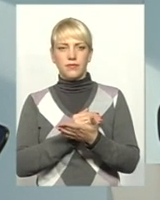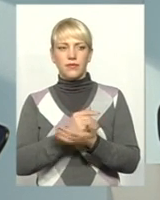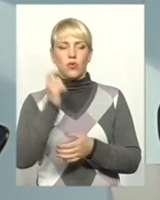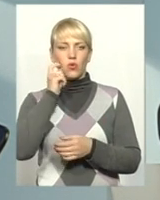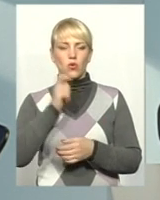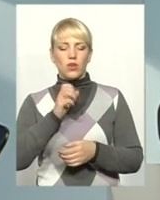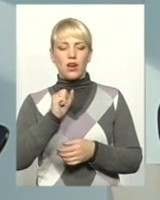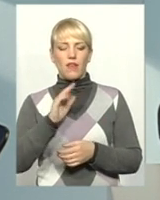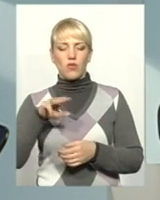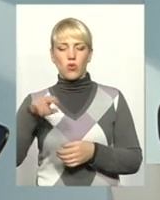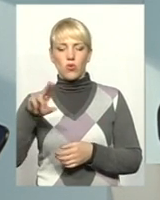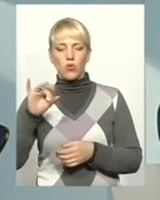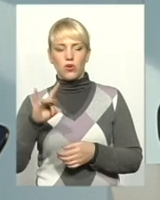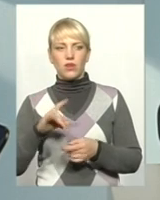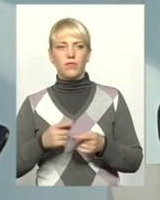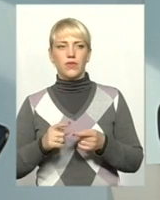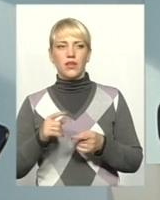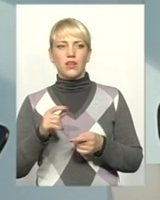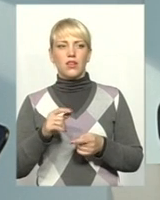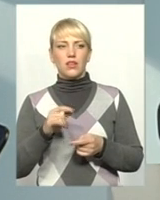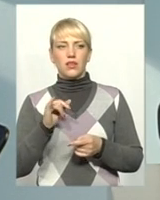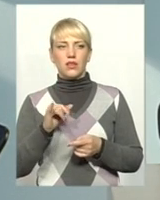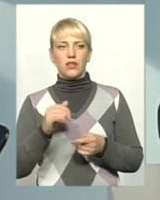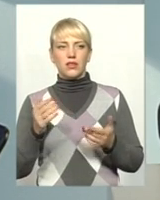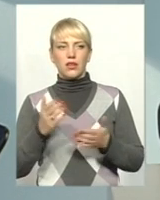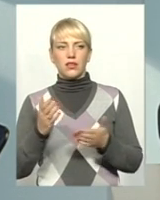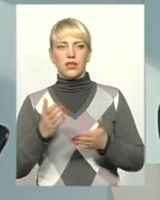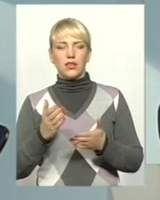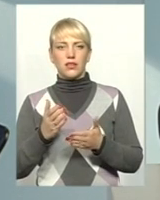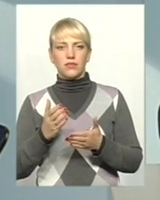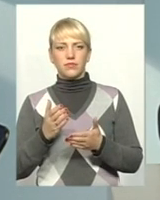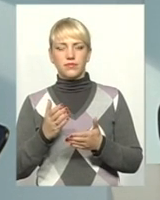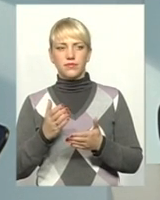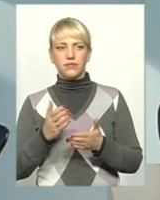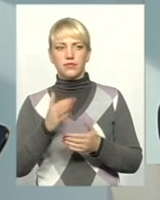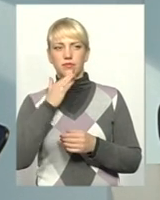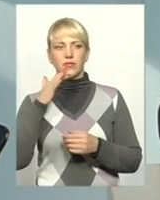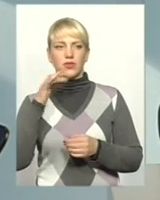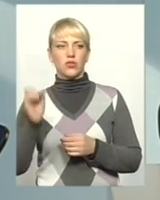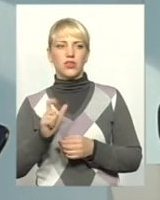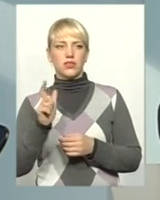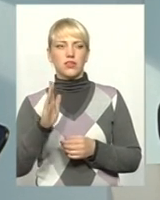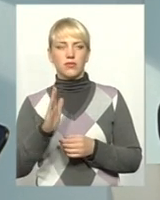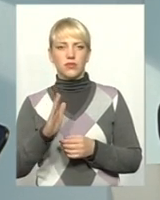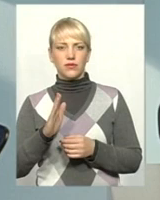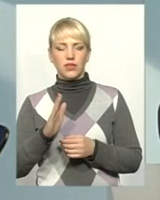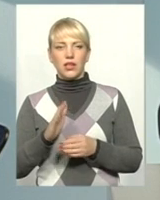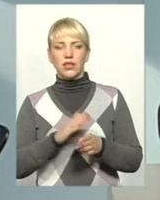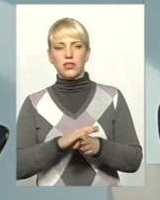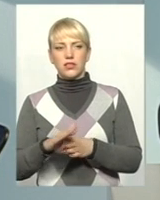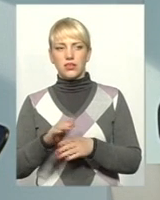Укртодора, це ДП «Дорцентр», які теж безпосередньо неодноразово і багато разів